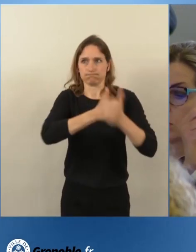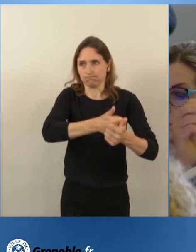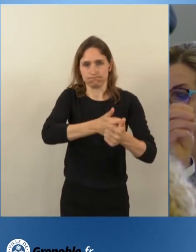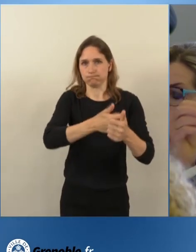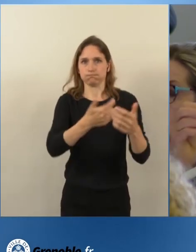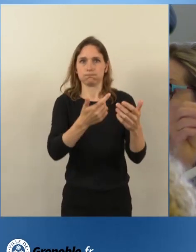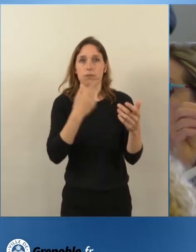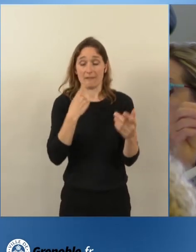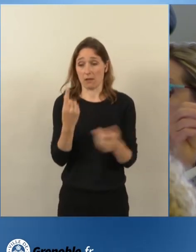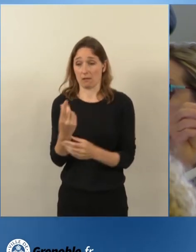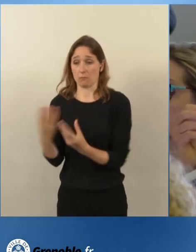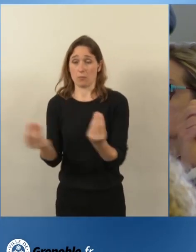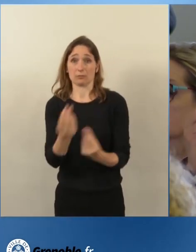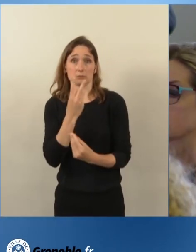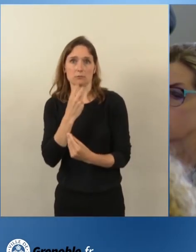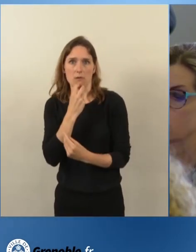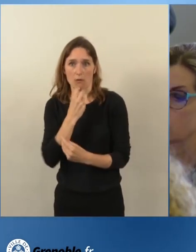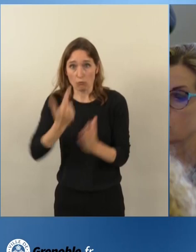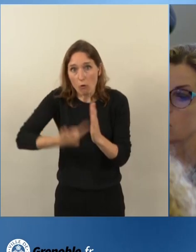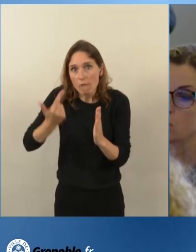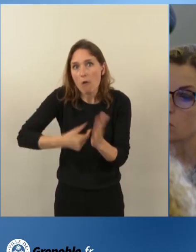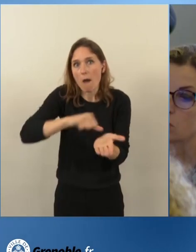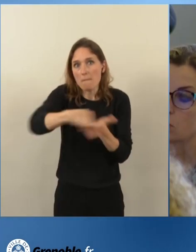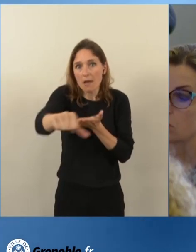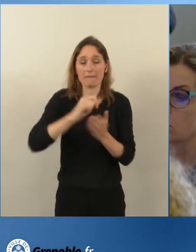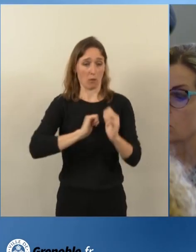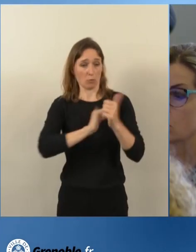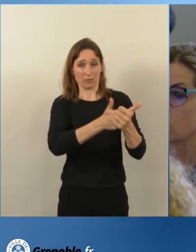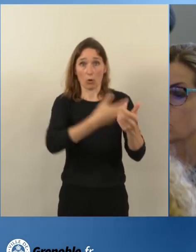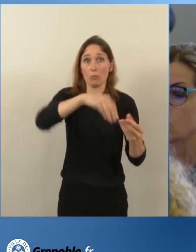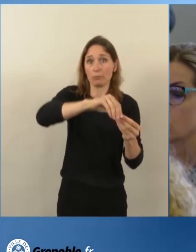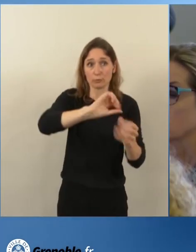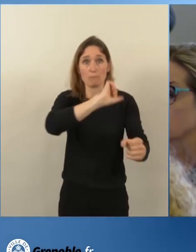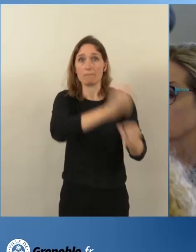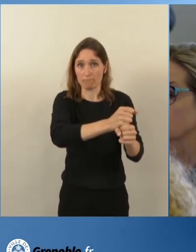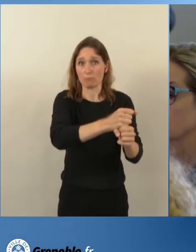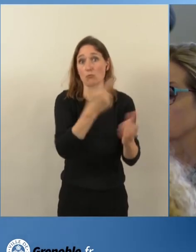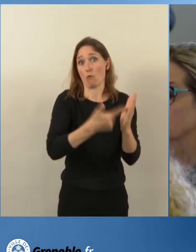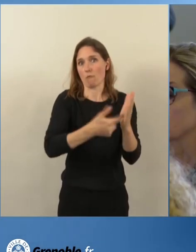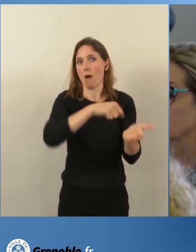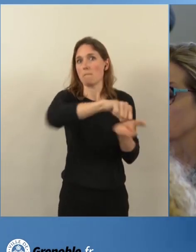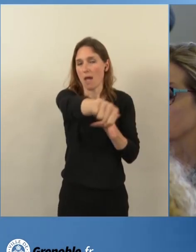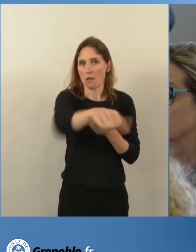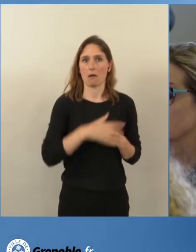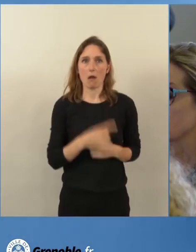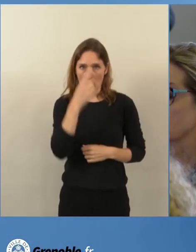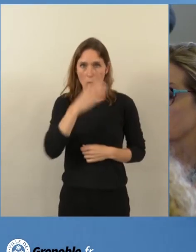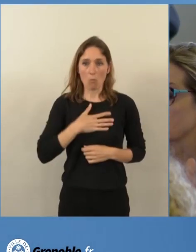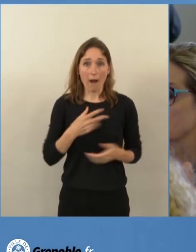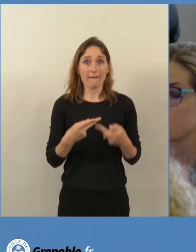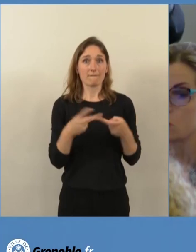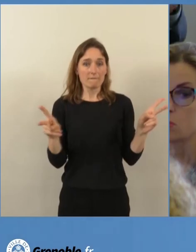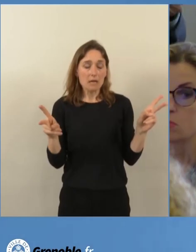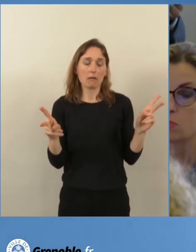la procédure puis il paye la condamnation et bien moi je nous estimons dans la situation dans laquelle est la ville que pour des raisons d'abord